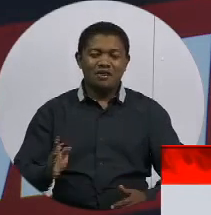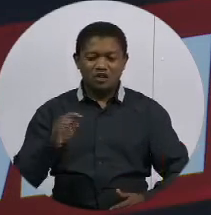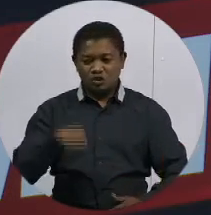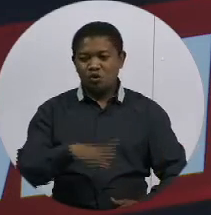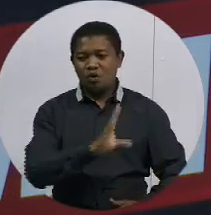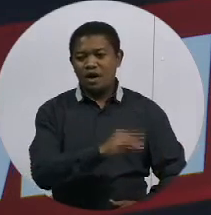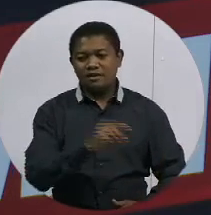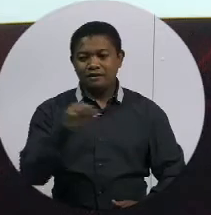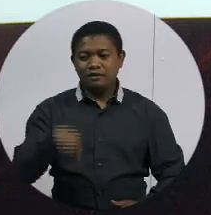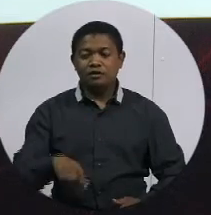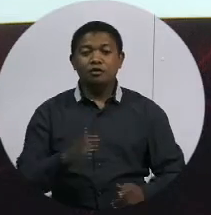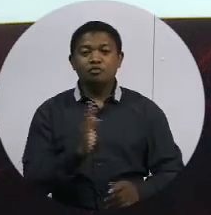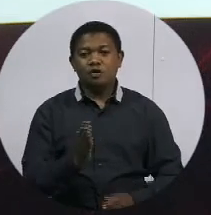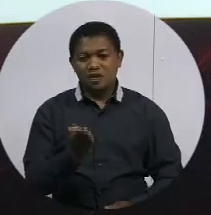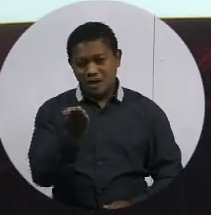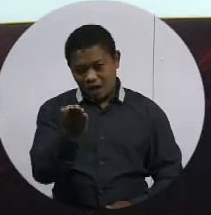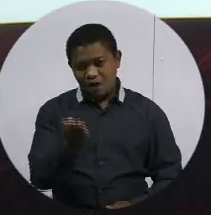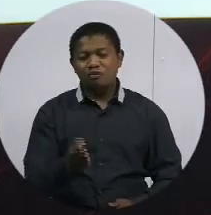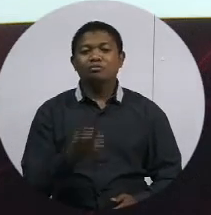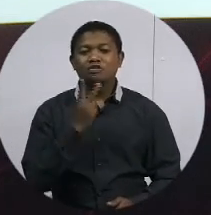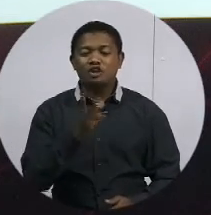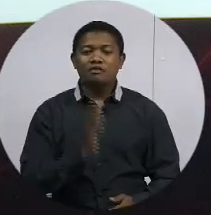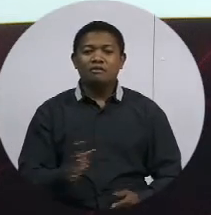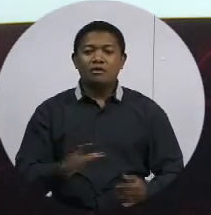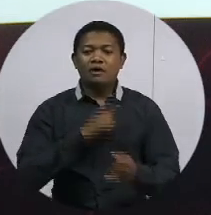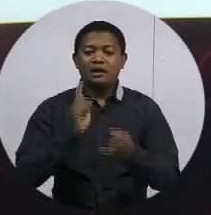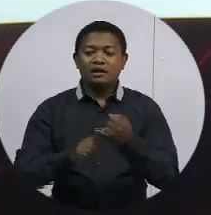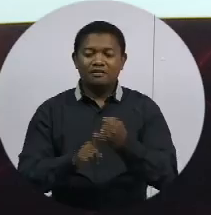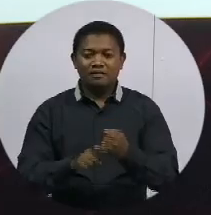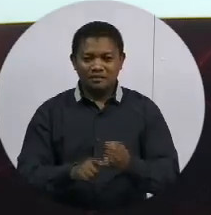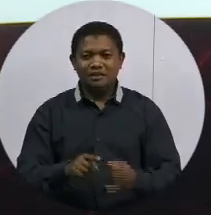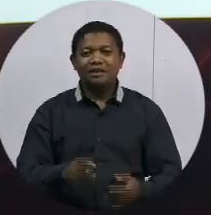matonaly ity isaorana bevatantsika nanaraka an'izany hatramin'ny farany